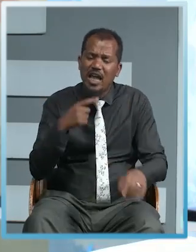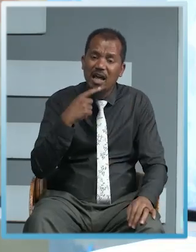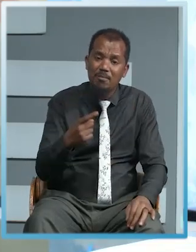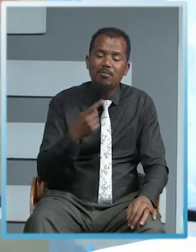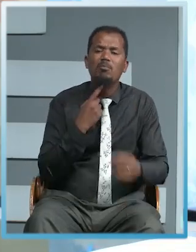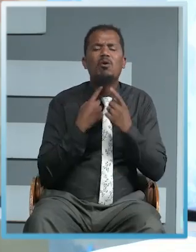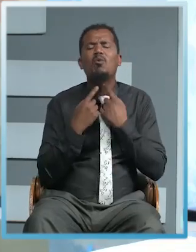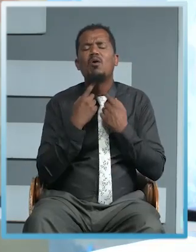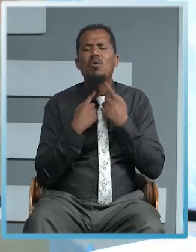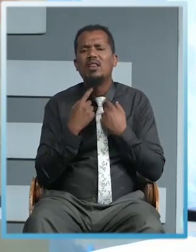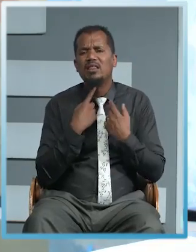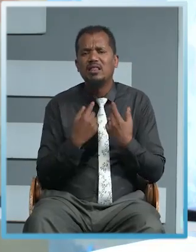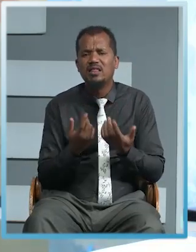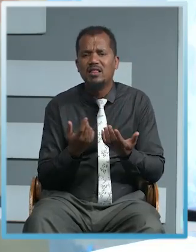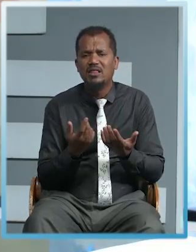ካሚል መጓጓት